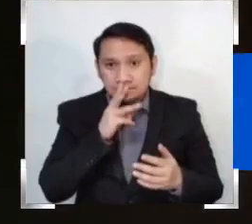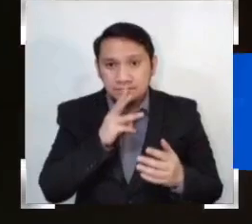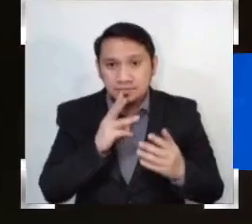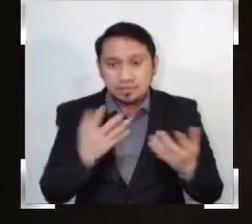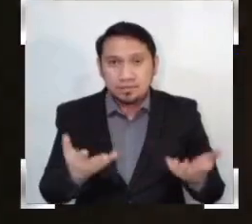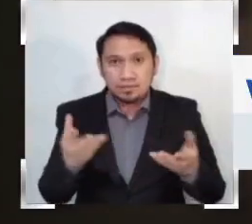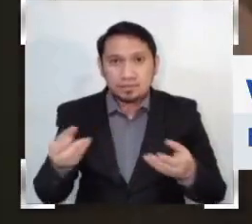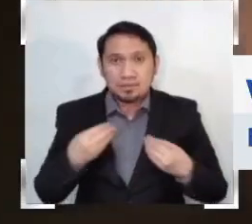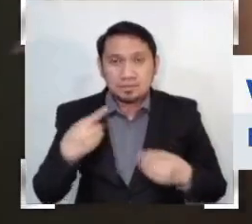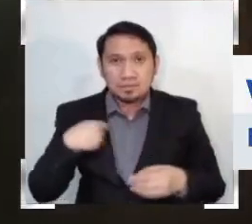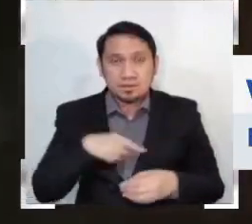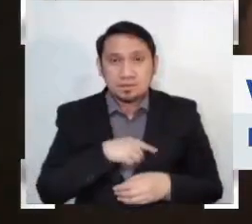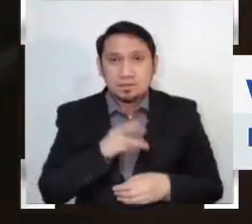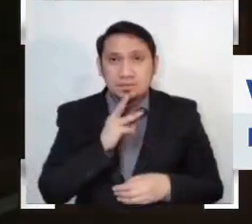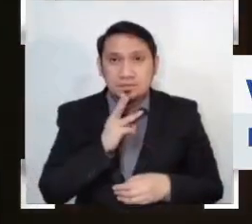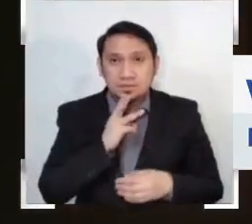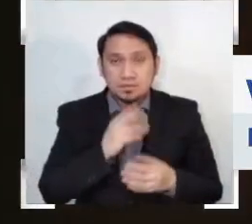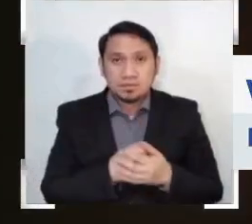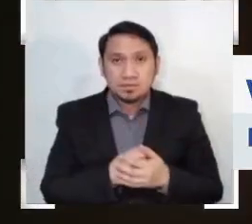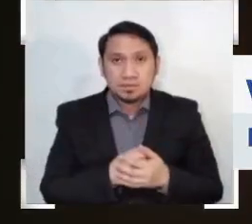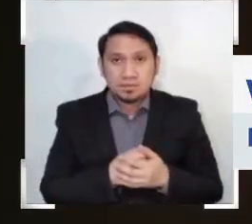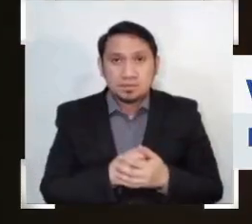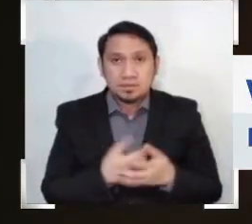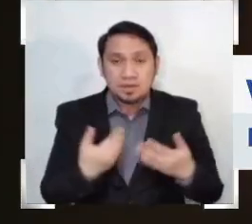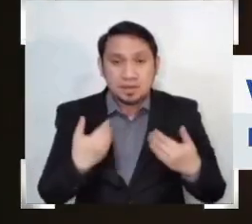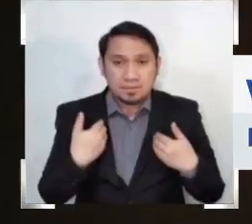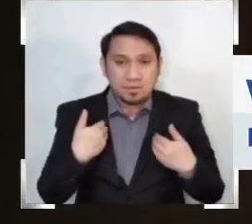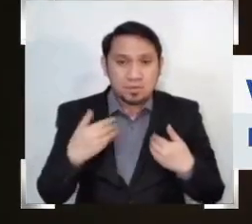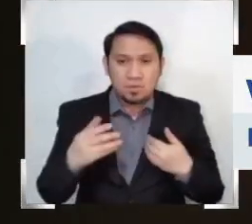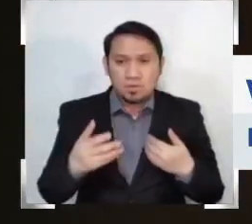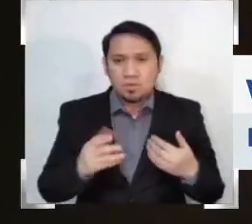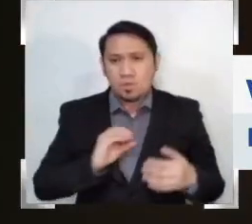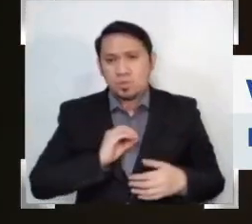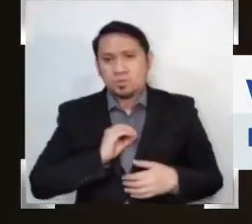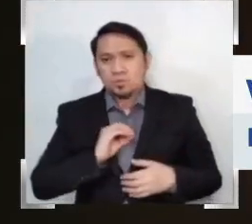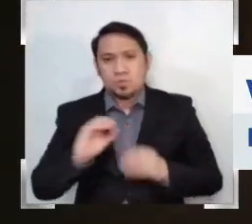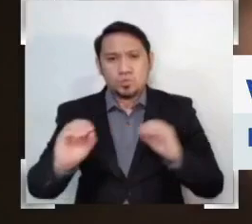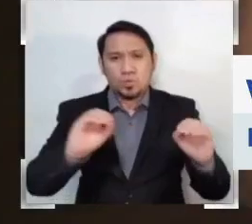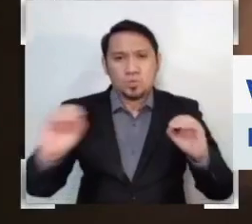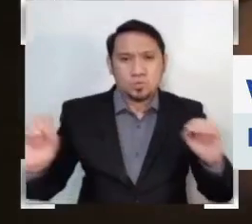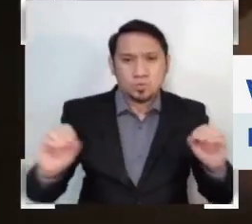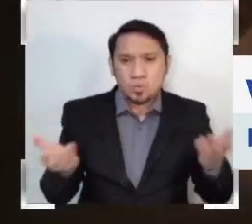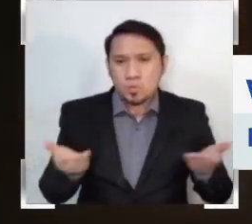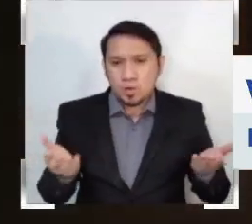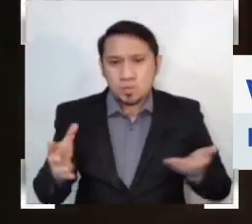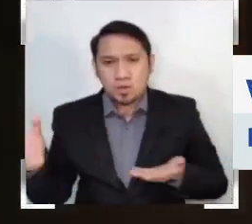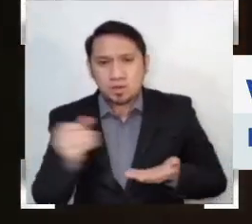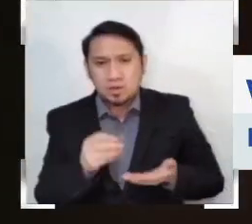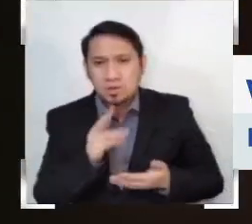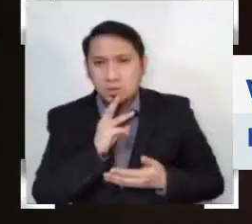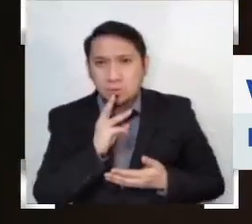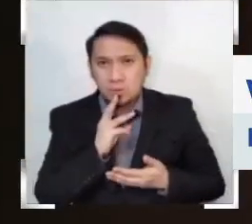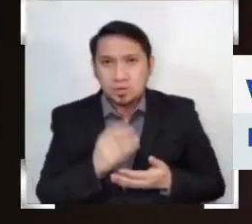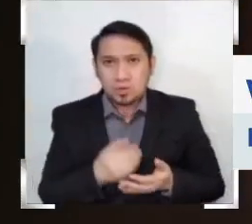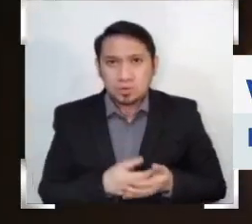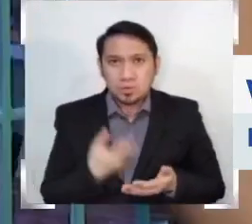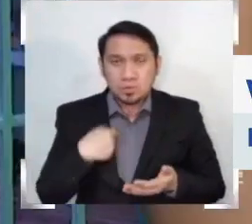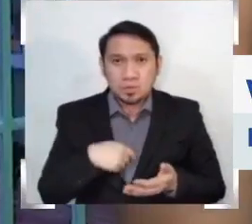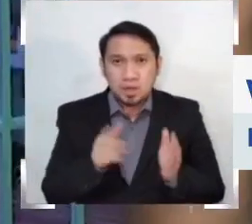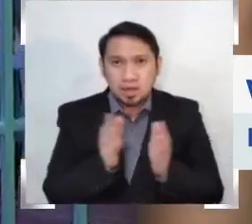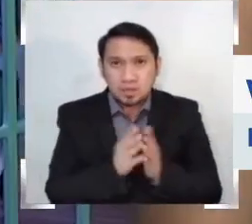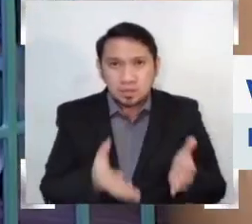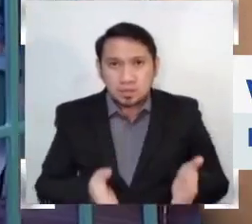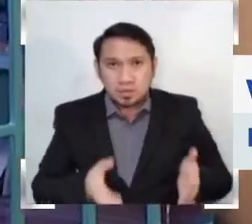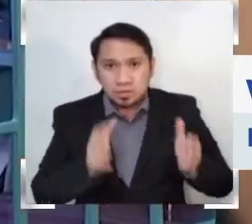amin. Kung hindi, kanya ka na kaming diskarte kung saan kami makakuha ng tubig. Tag-iisang galon lang hinihingi namin, magkaroon lang kami.